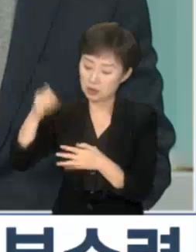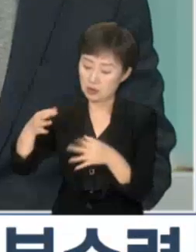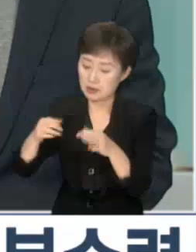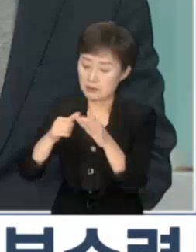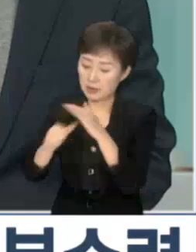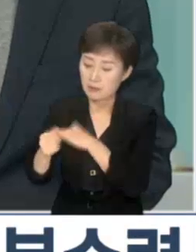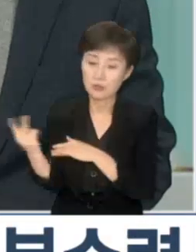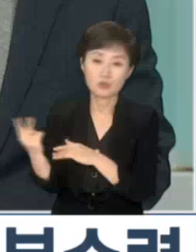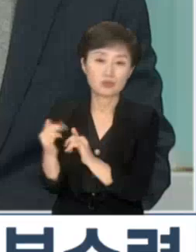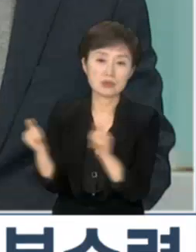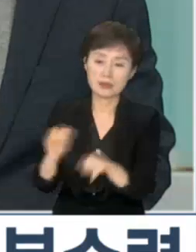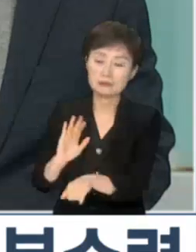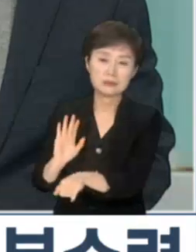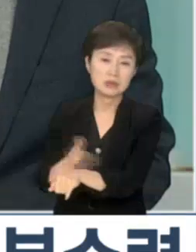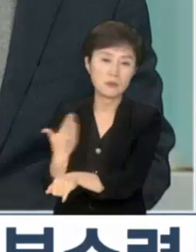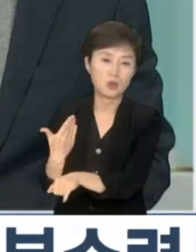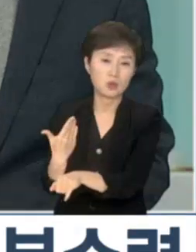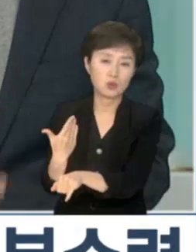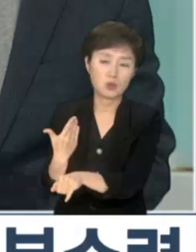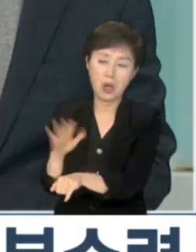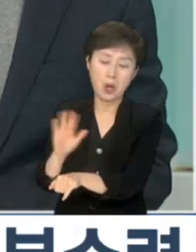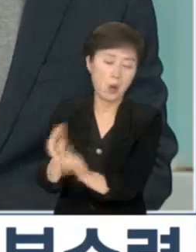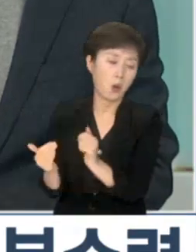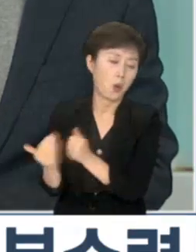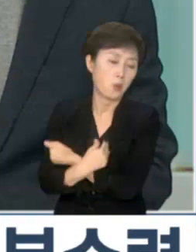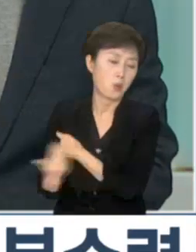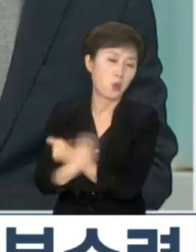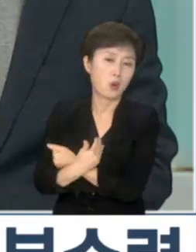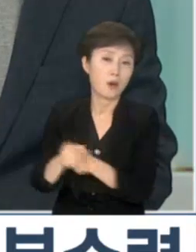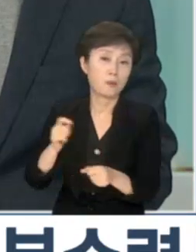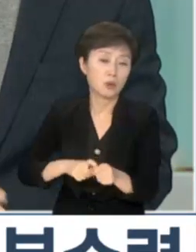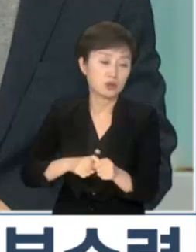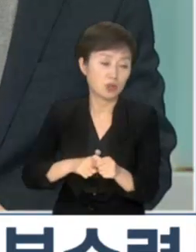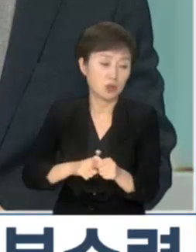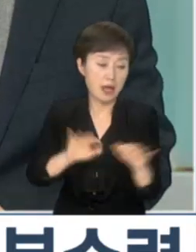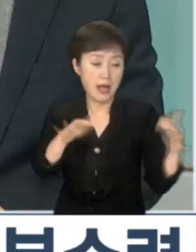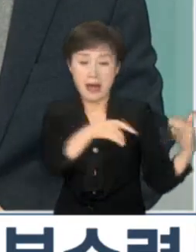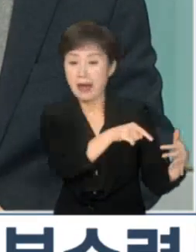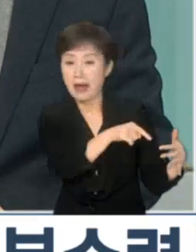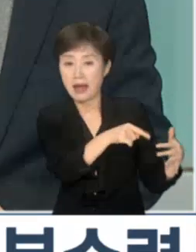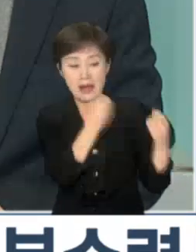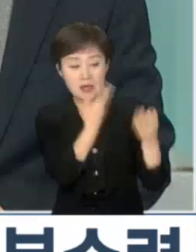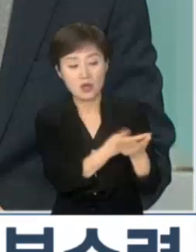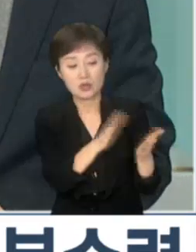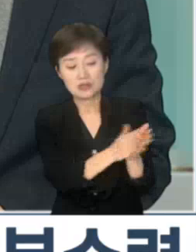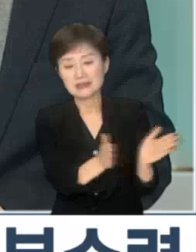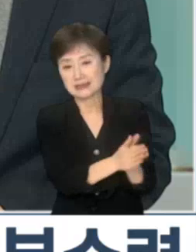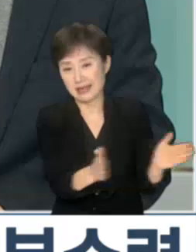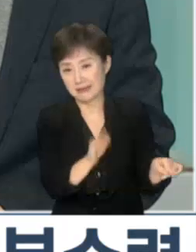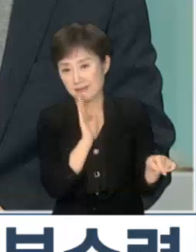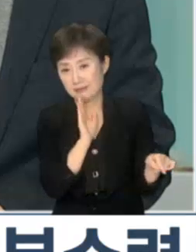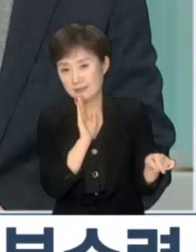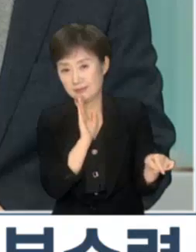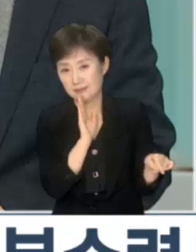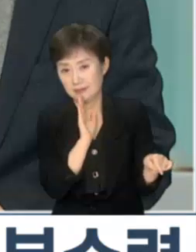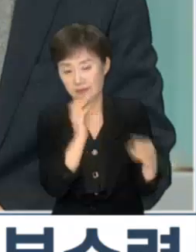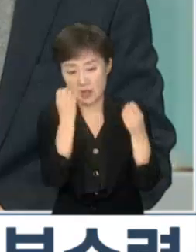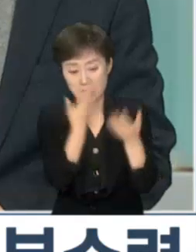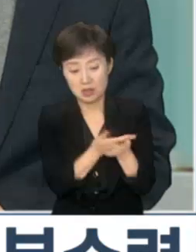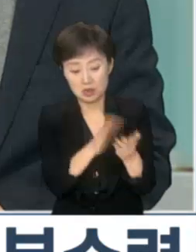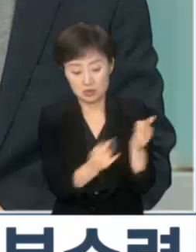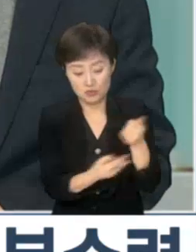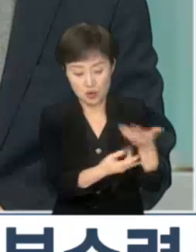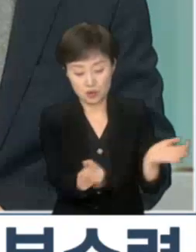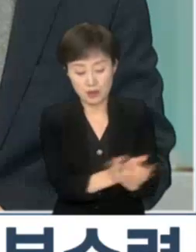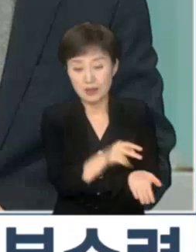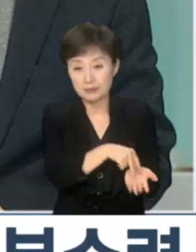김기현 대표의 책임론을 모면하기 위해서 사실 대신 혁신위를 띄운 거예요. 그래서 혁신위에서는 소위 말해서 뭐 저